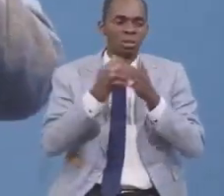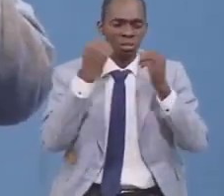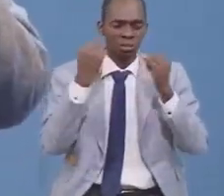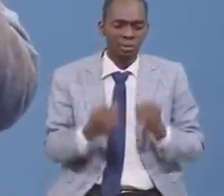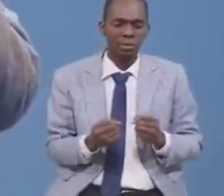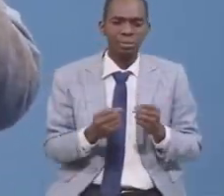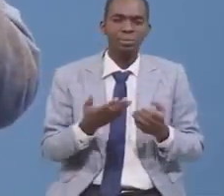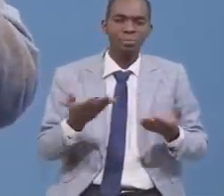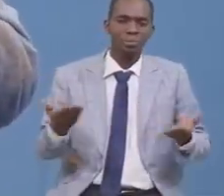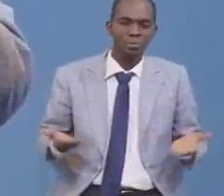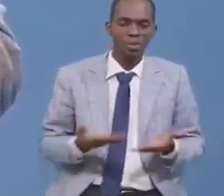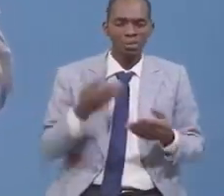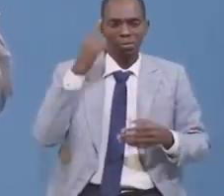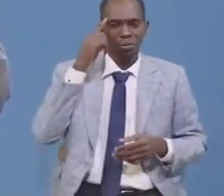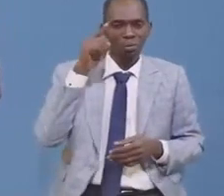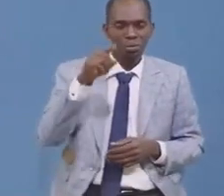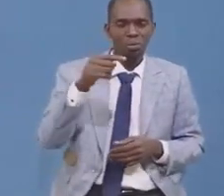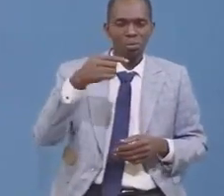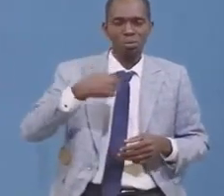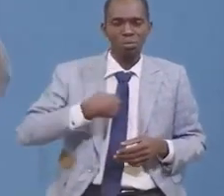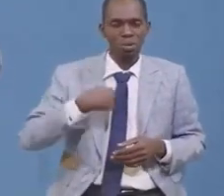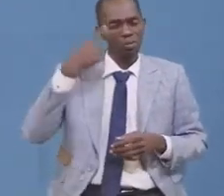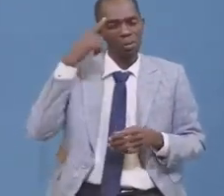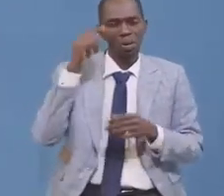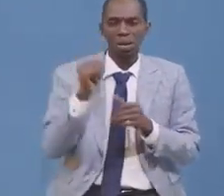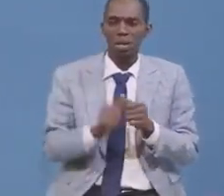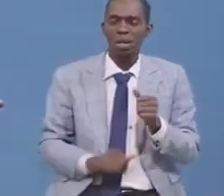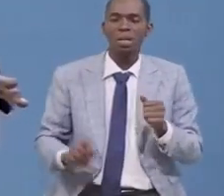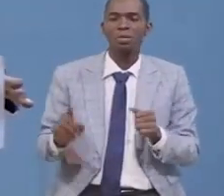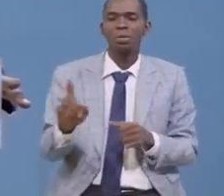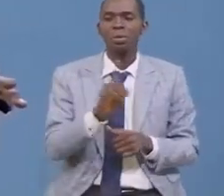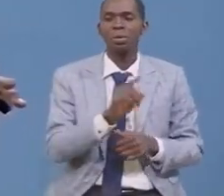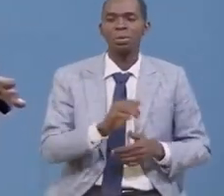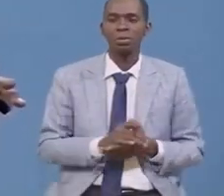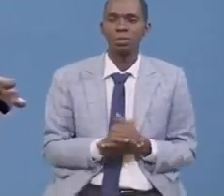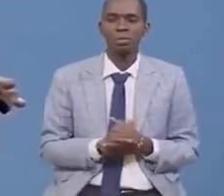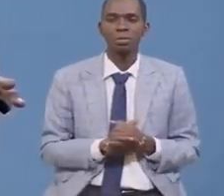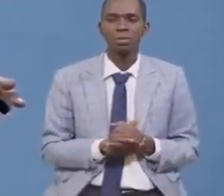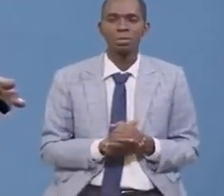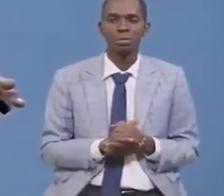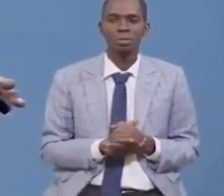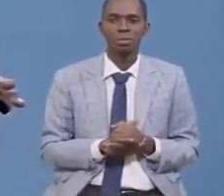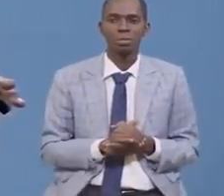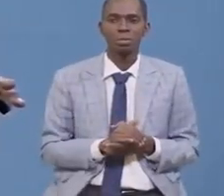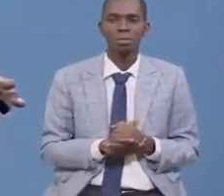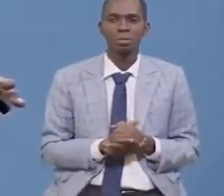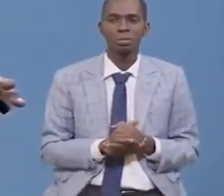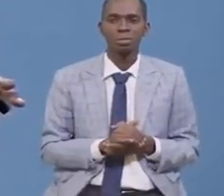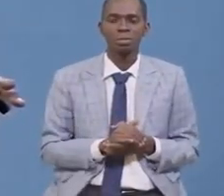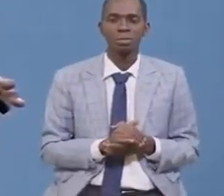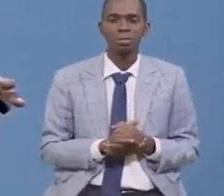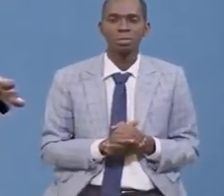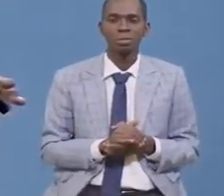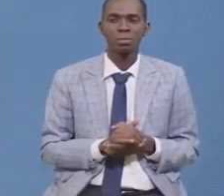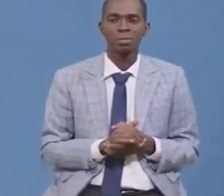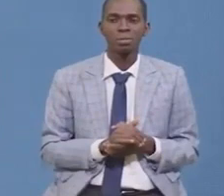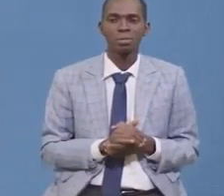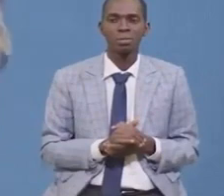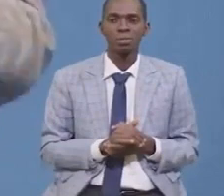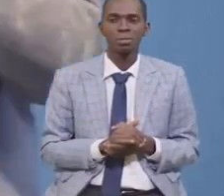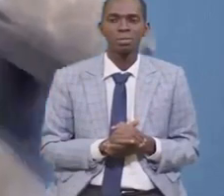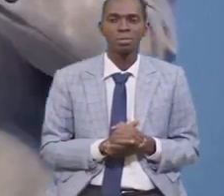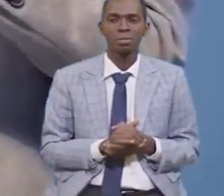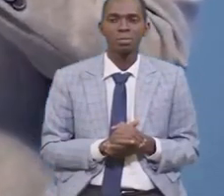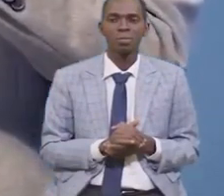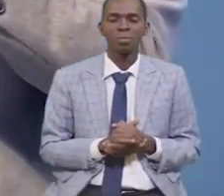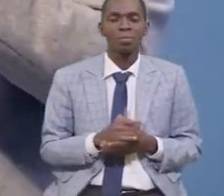దేవుడు, for me and for everyone, sarvashaktigala devudu mee kosam naa kosam ella velala mana tho kuda unnavaadu.